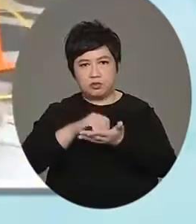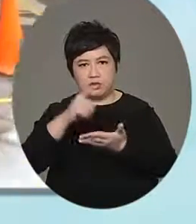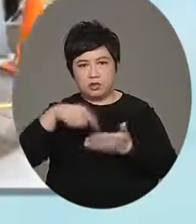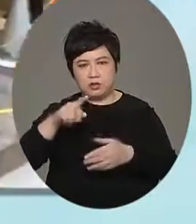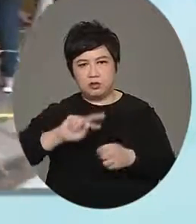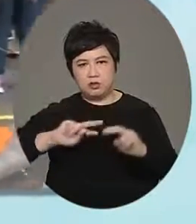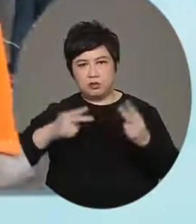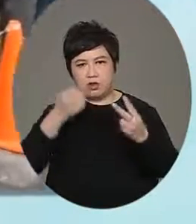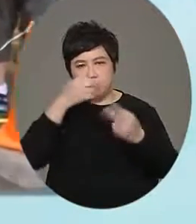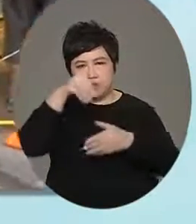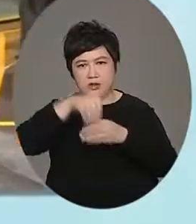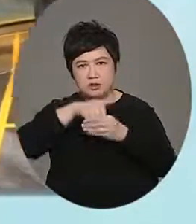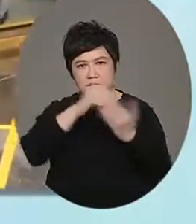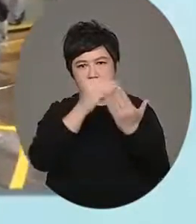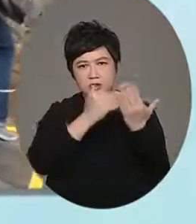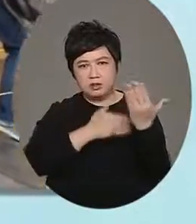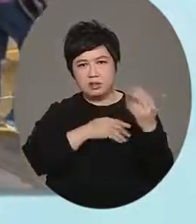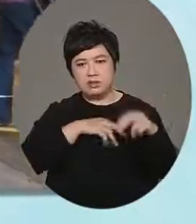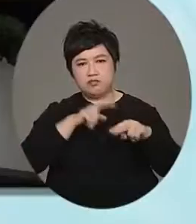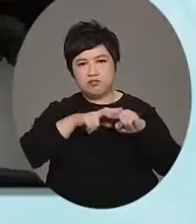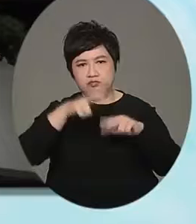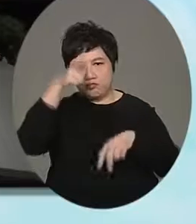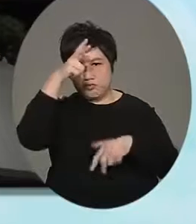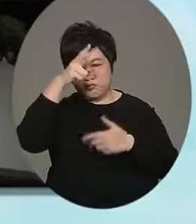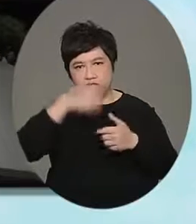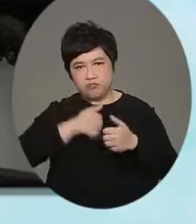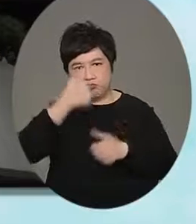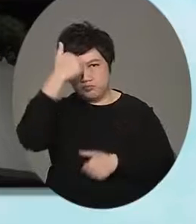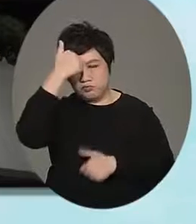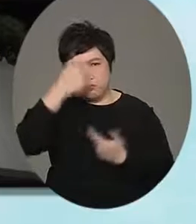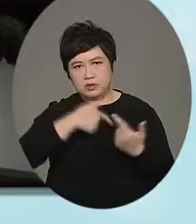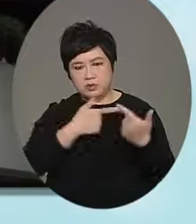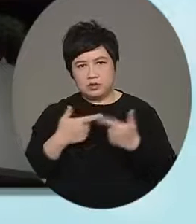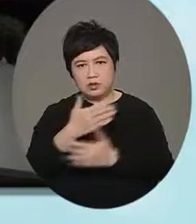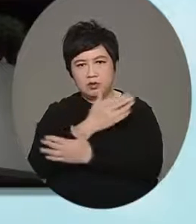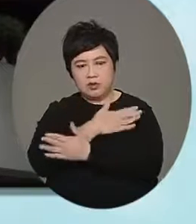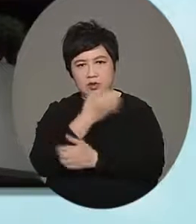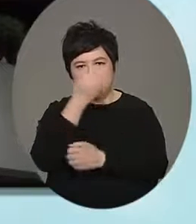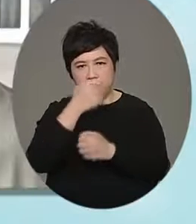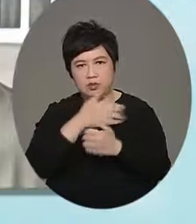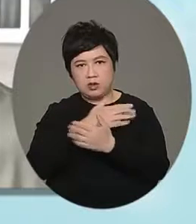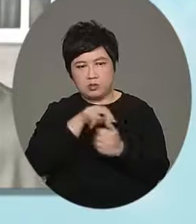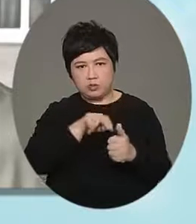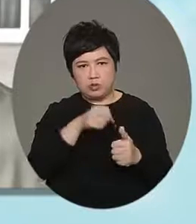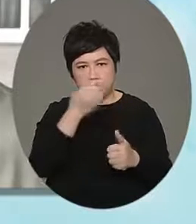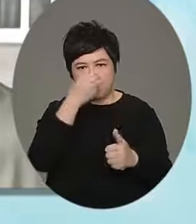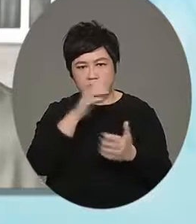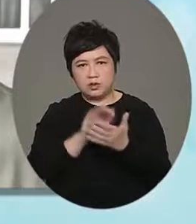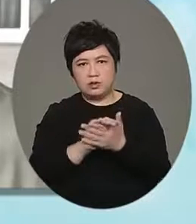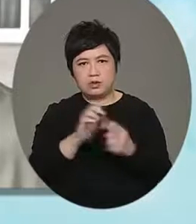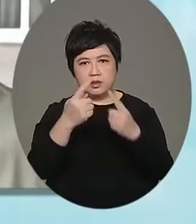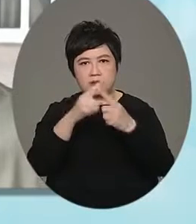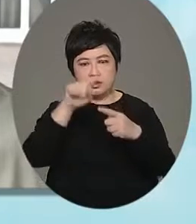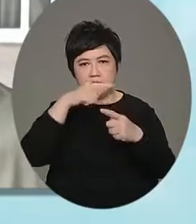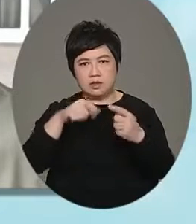的選舉制度，能夠顯示中央主導的角色，徹底貫徹愛國者治港的體制。 由人大嚟到